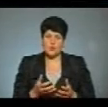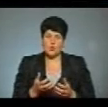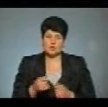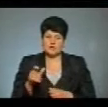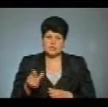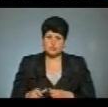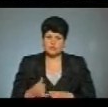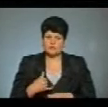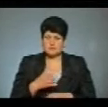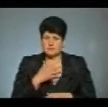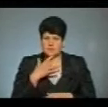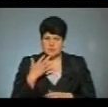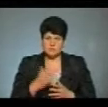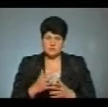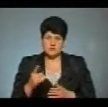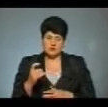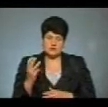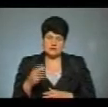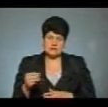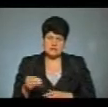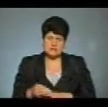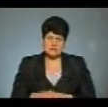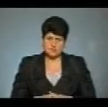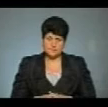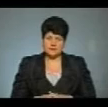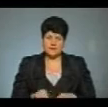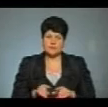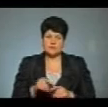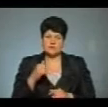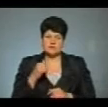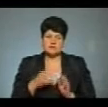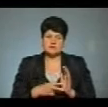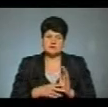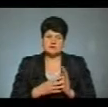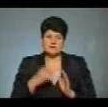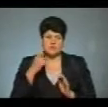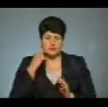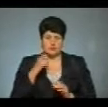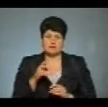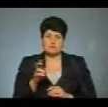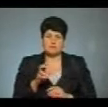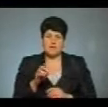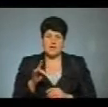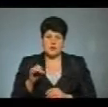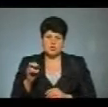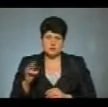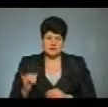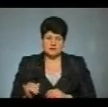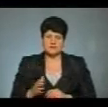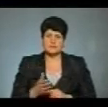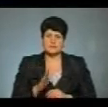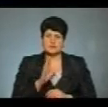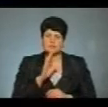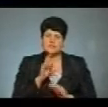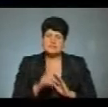нас багато, це більше 130 тисяч. Також ми зателефонували до 79-річної пенсіонерки з Бережанщини Марії Сухарської,